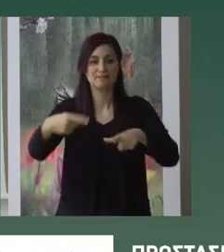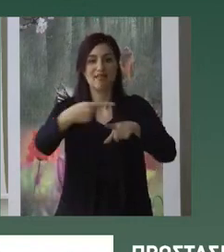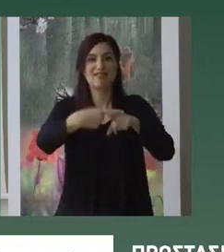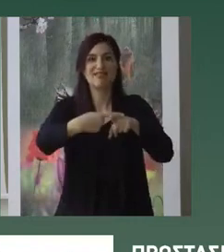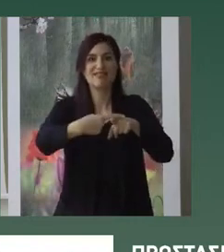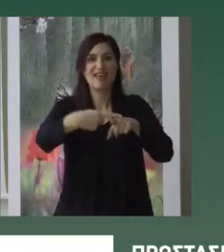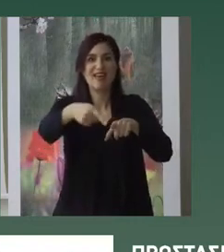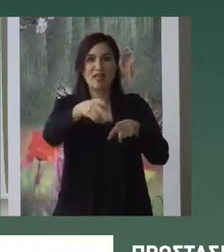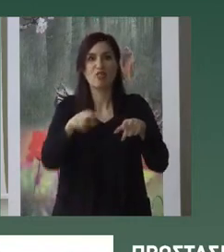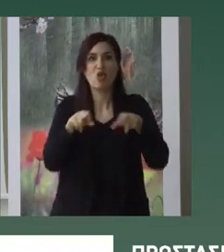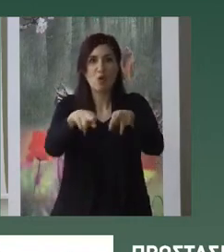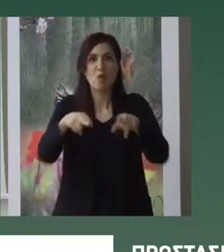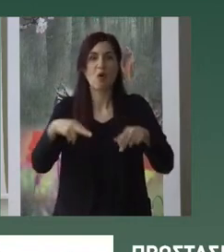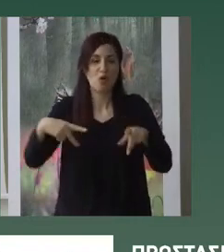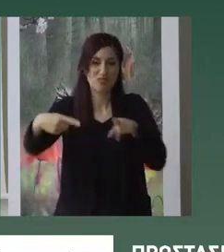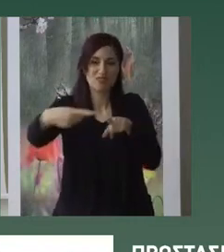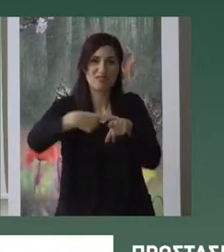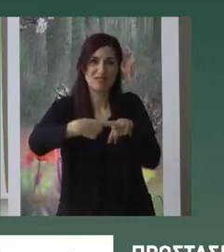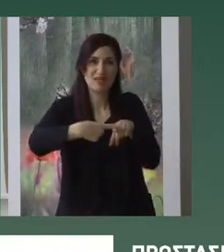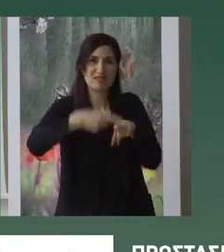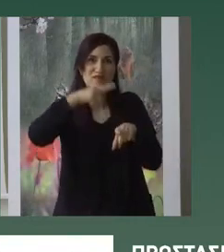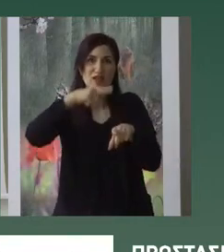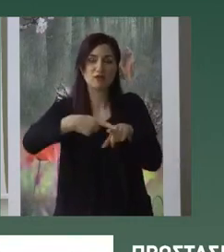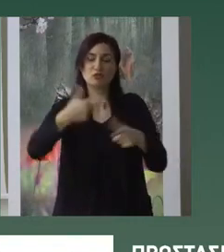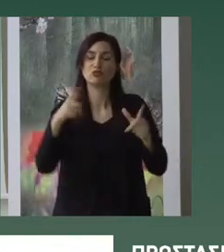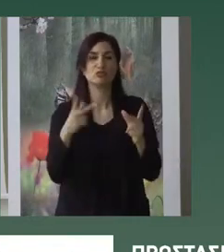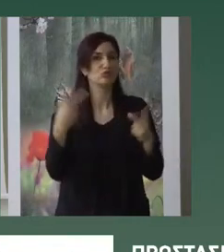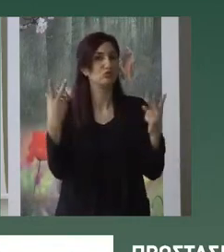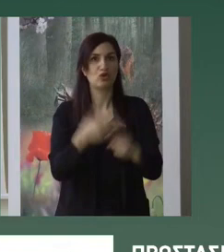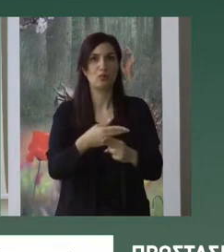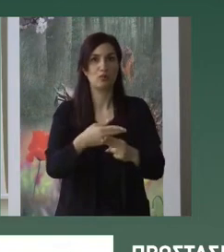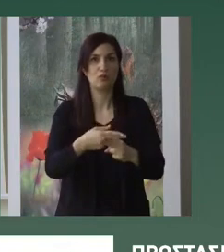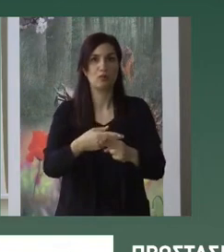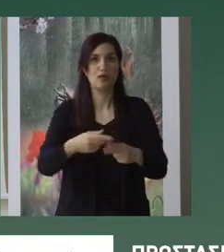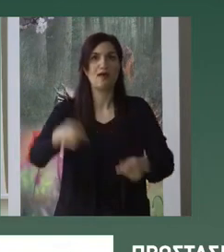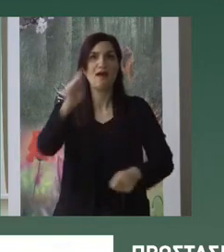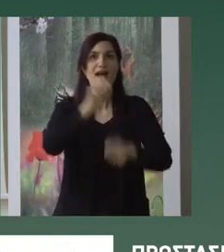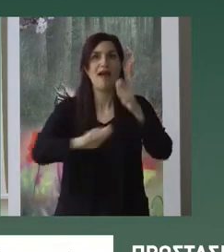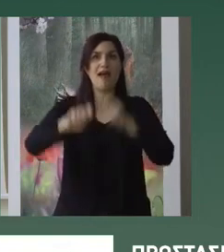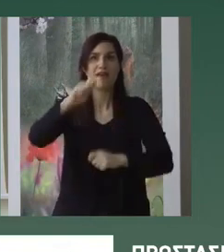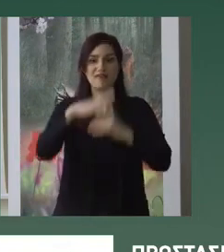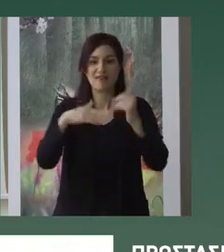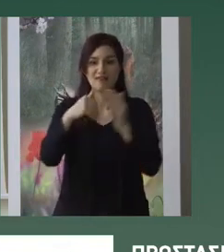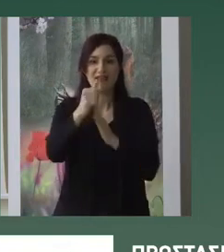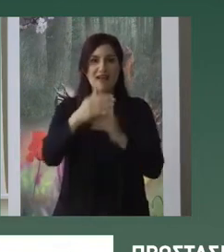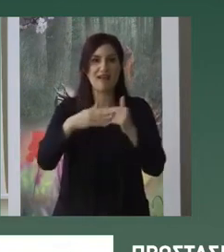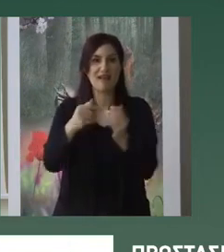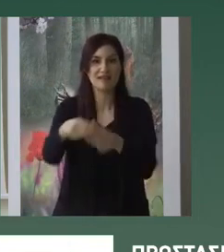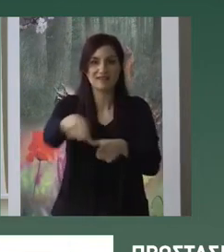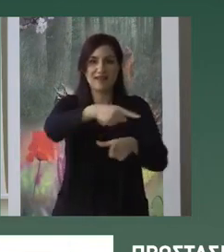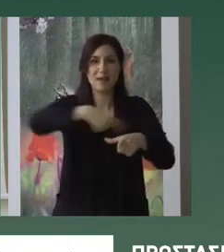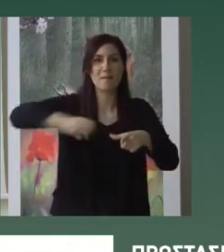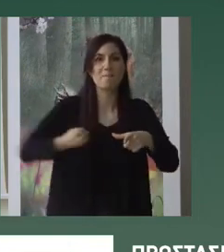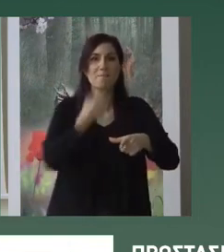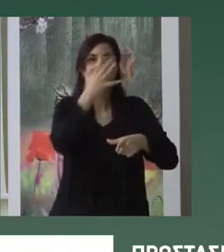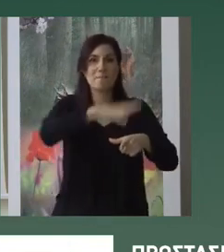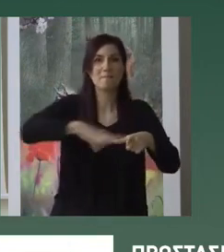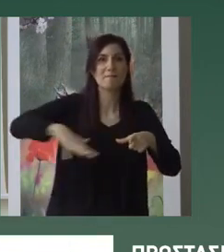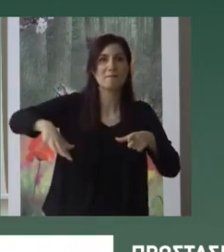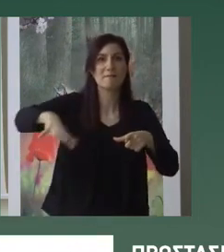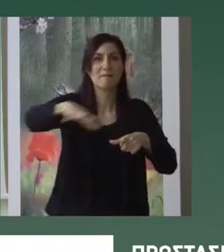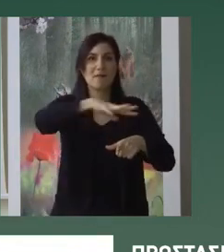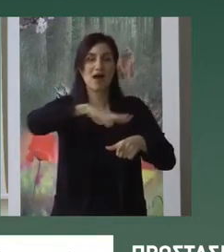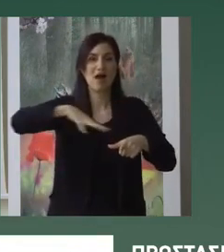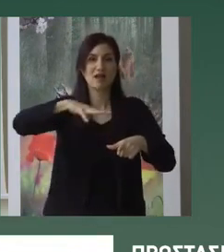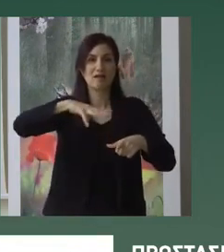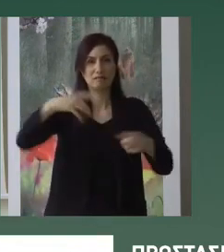πάρκα. Δεν το κάνει στον αέρα. Προφανώς πρέπει να προηγηθεί μια συγκοινωνιακή μελέτη, πρέπει να προηγηθεί μια αποτύπωση των